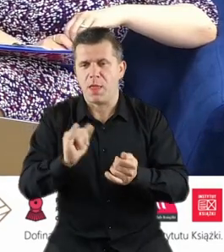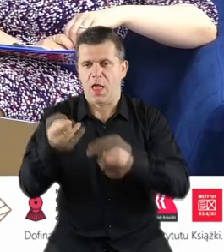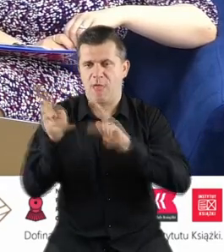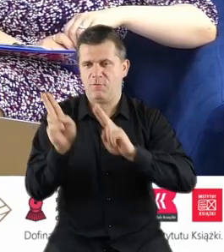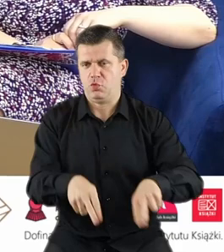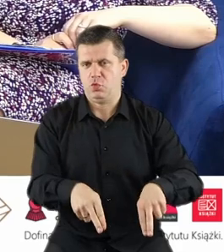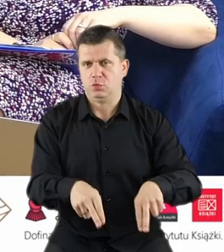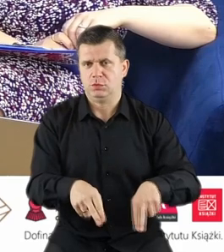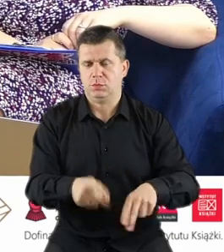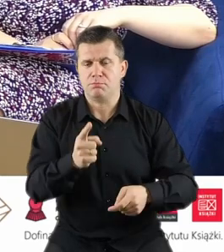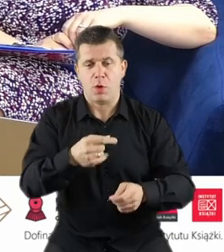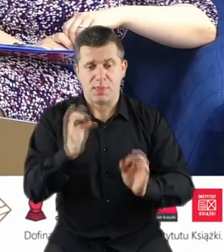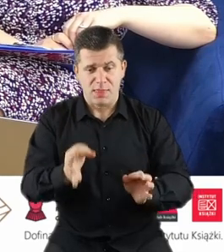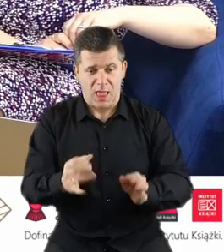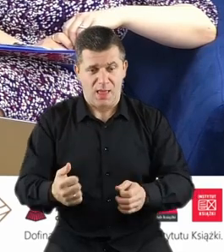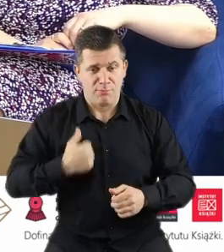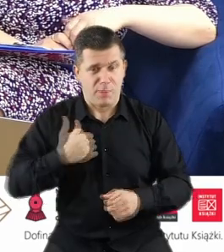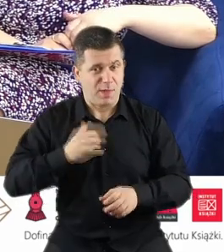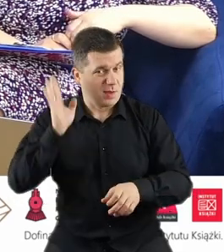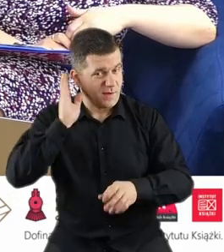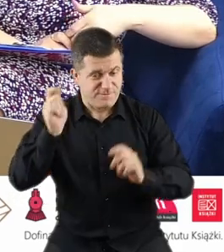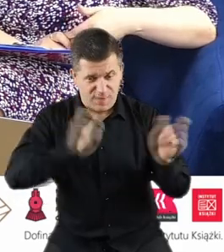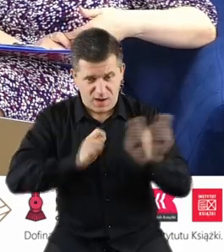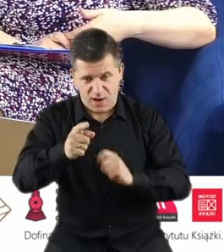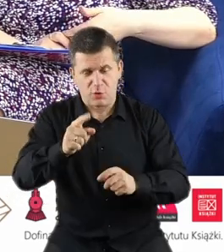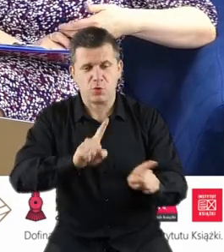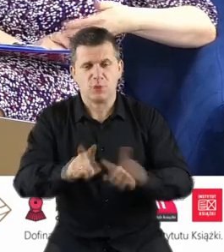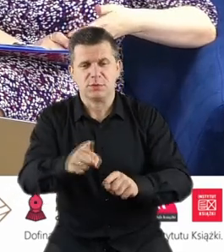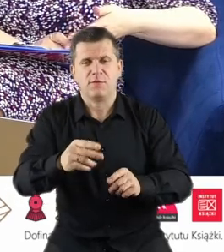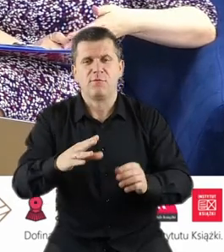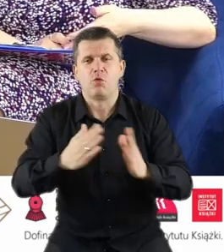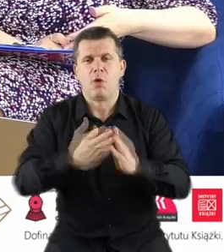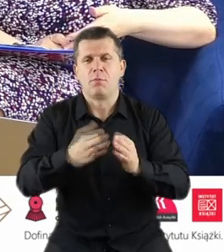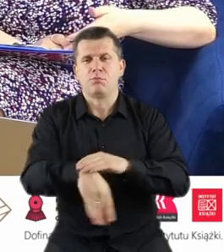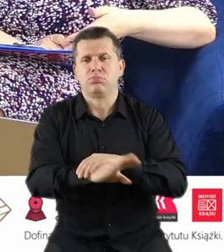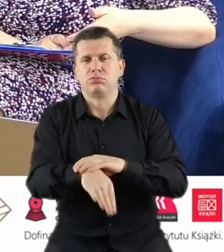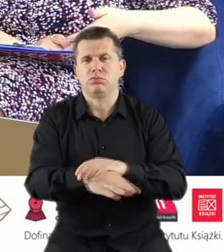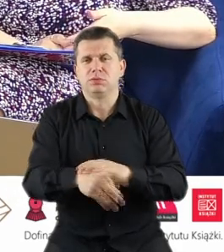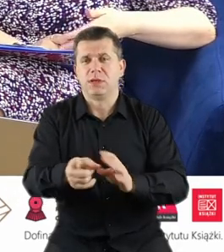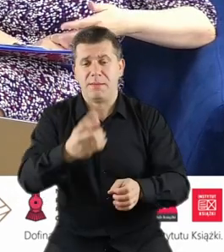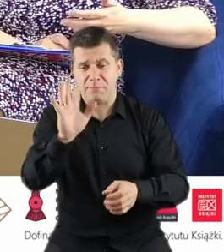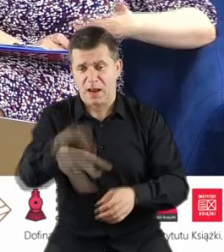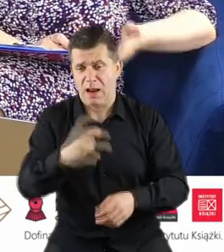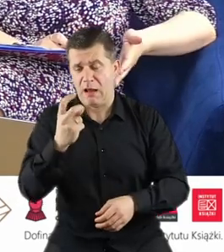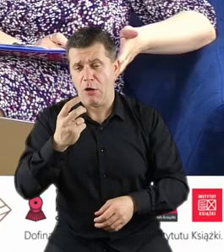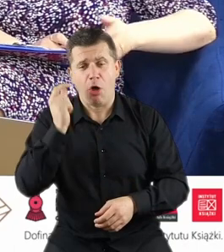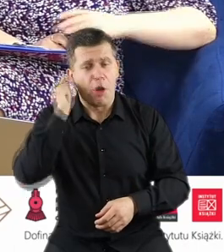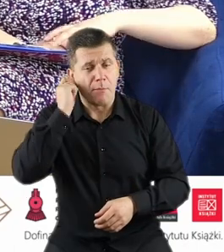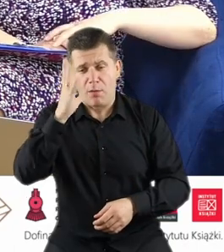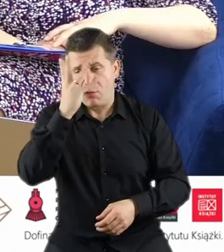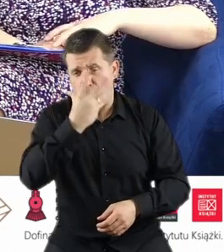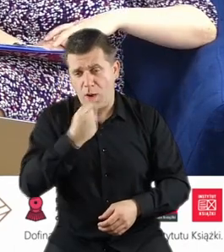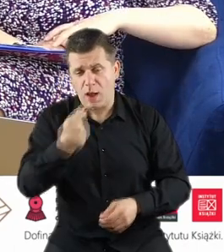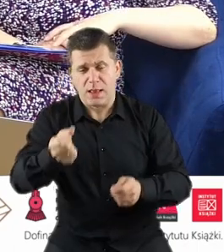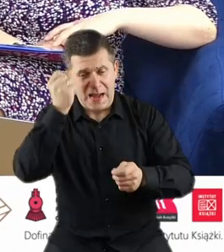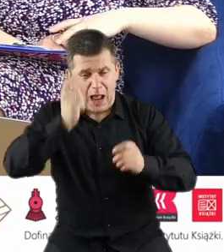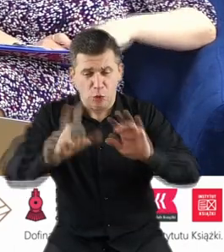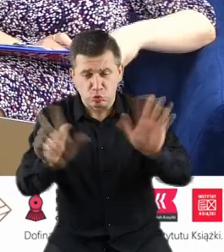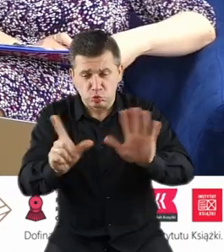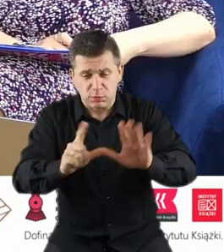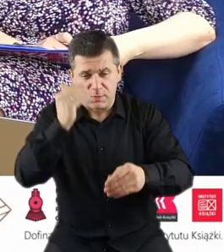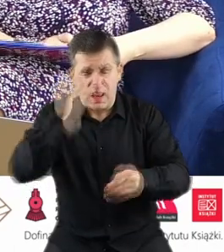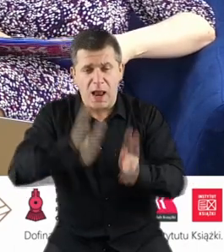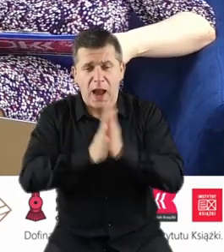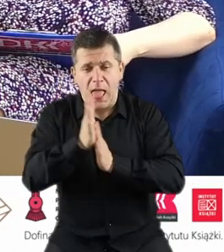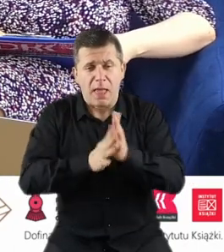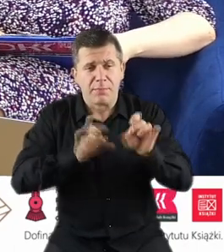sygnał, że nas nie ma w domu. Jak jesteś młodą, atrakcyjną kobietą i biegasz o 7 rano w lesie, no to nie wrzucaj codziennie tej samej trasy, że